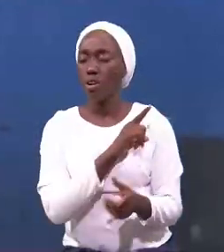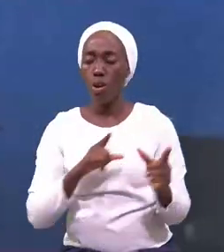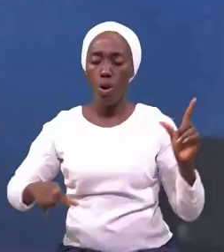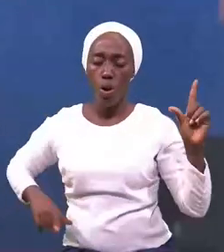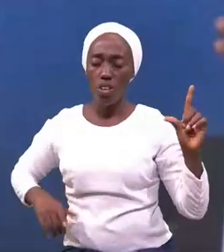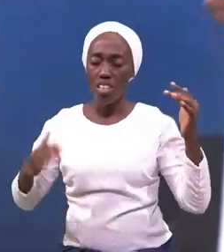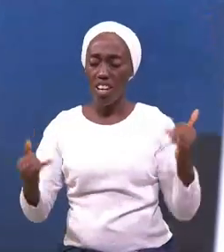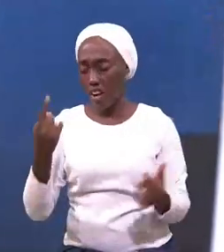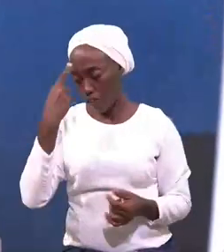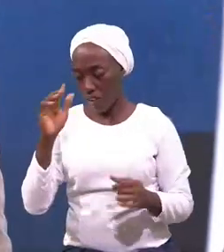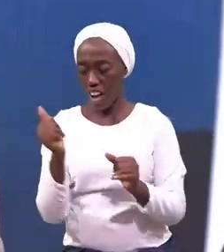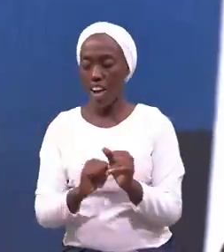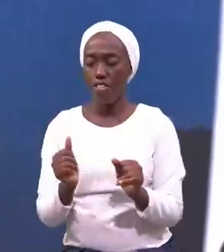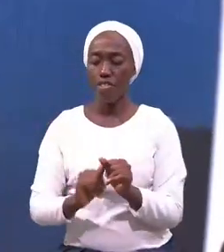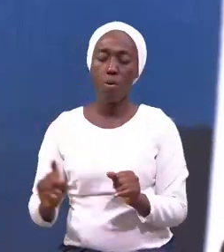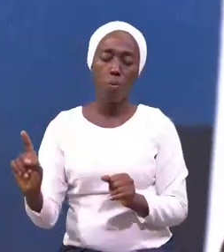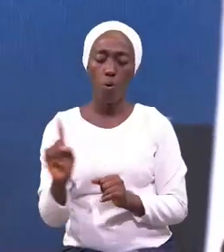Seigneur, maintenant pour chacun,